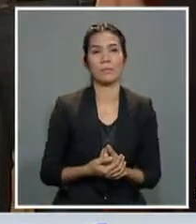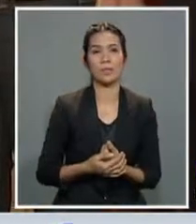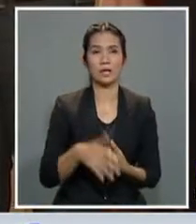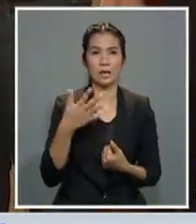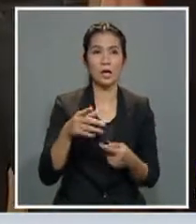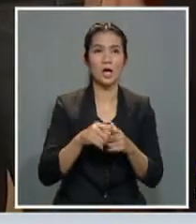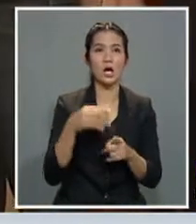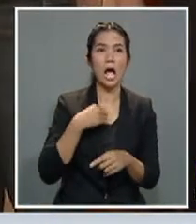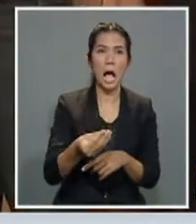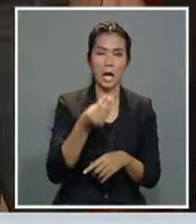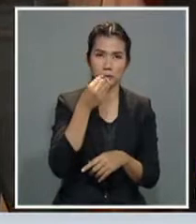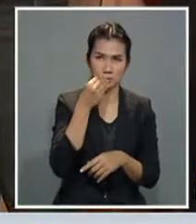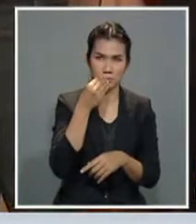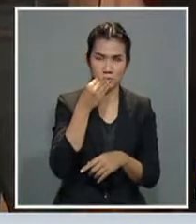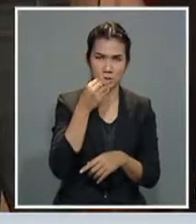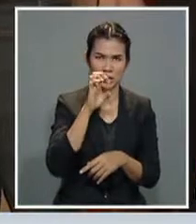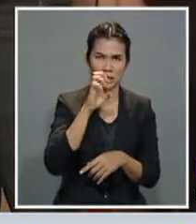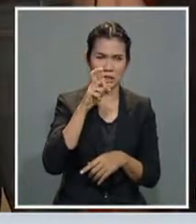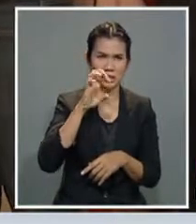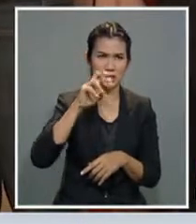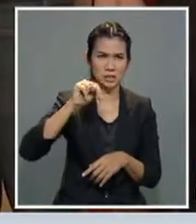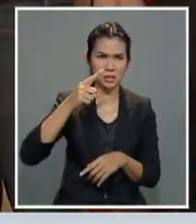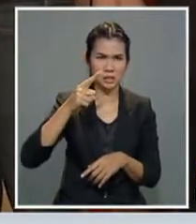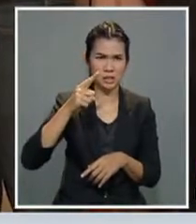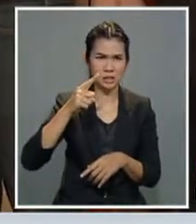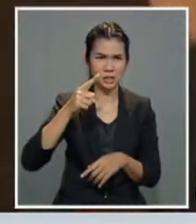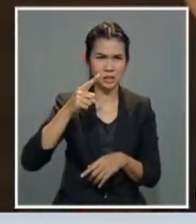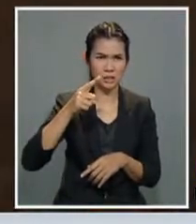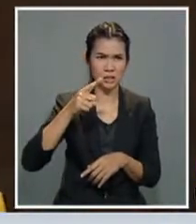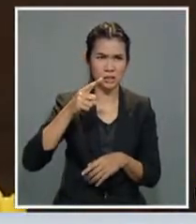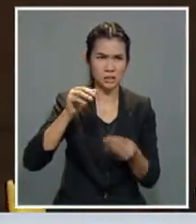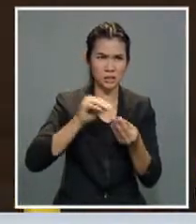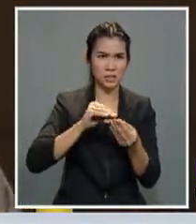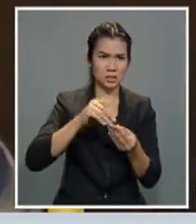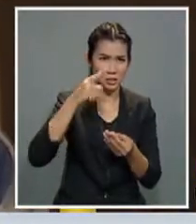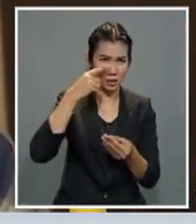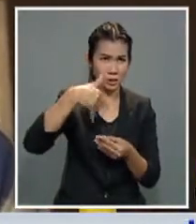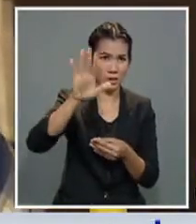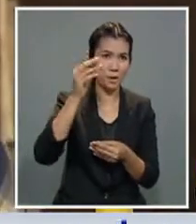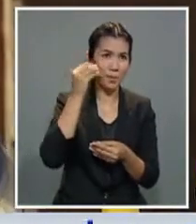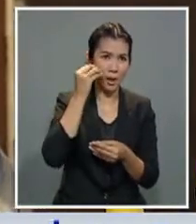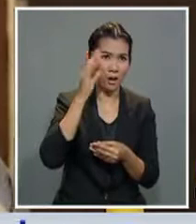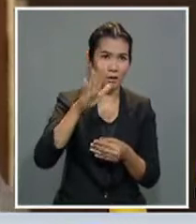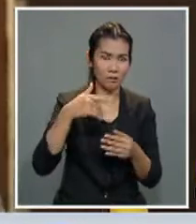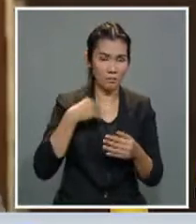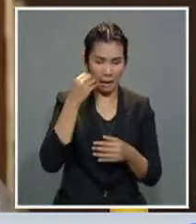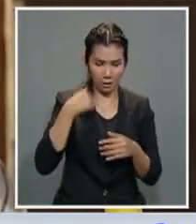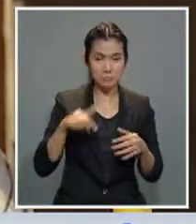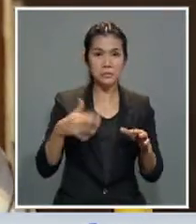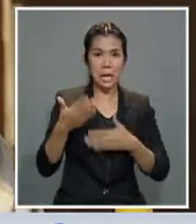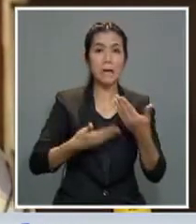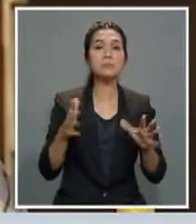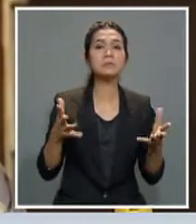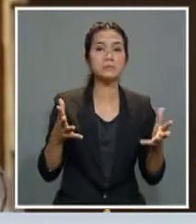ากินกล้วยฉิงด้วยเนี่ยมันจะต่างกันไหมครับพ ี่ใหญ่กล้วยฉิงนี่ก็ต้องไปกินที่บ้านครับตรงแถวผลิตภัณฑ์ของกลุ่มเราไม่มีจำหน่